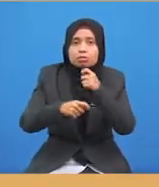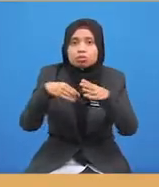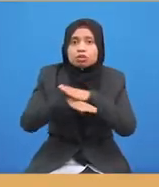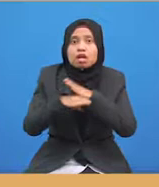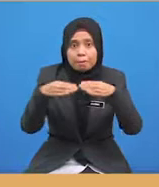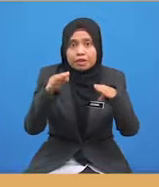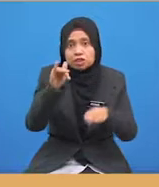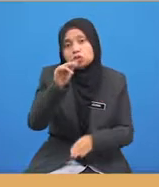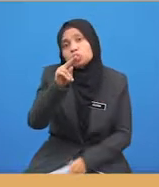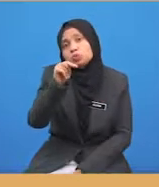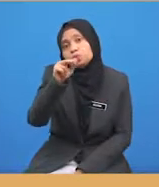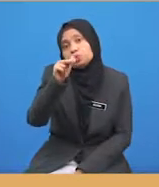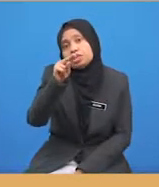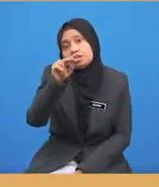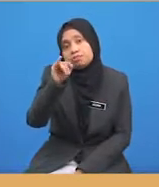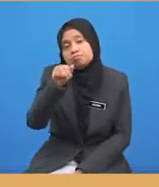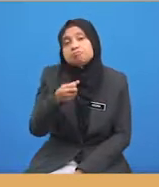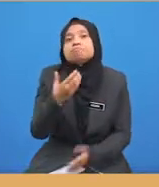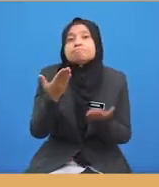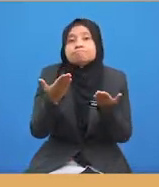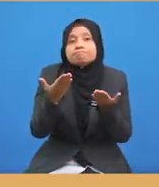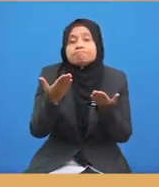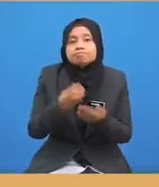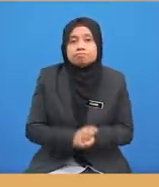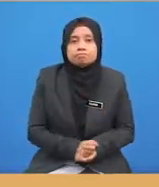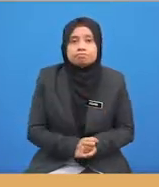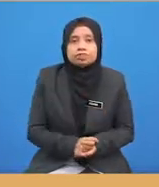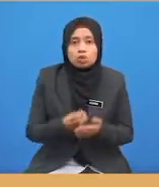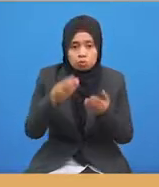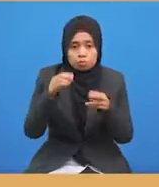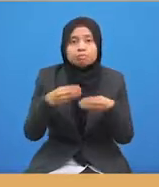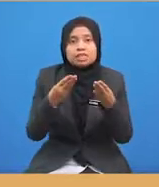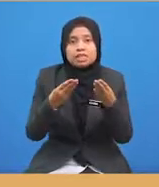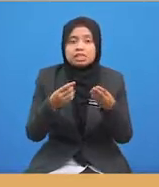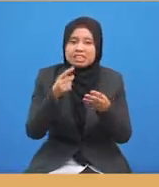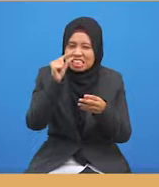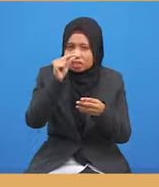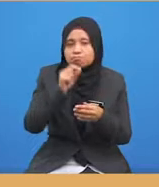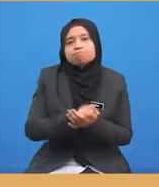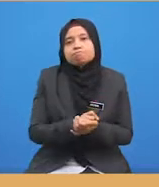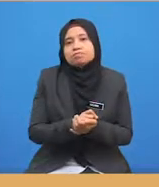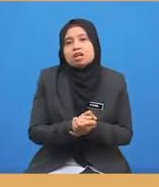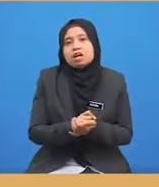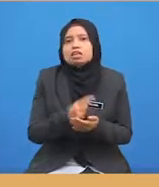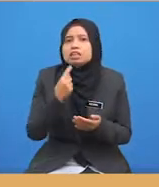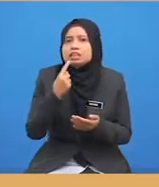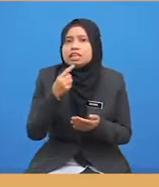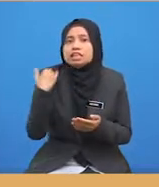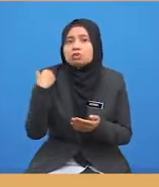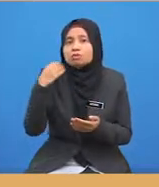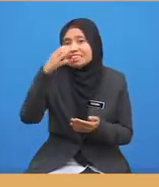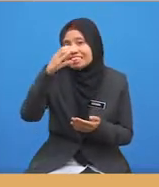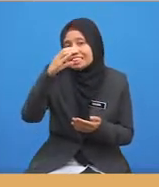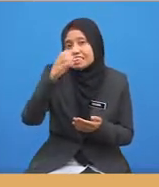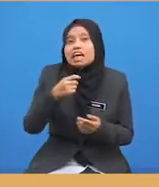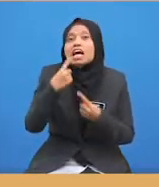Yunani? Cikgu berikan murid-murid satu huruf di tengah iaitu huruf T. Siapa nak jawab?